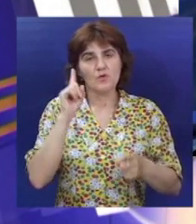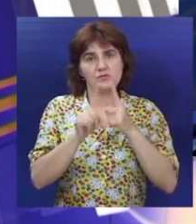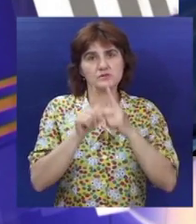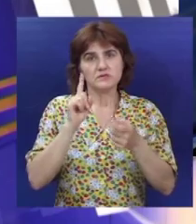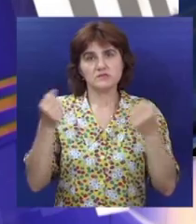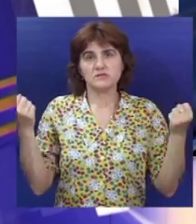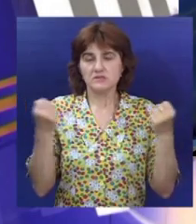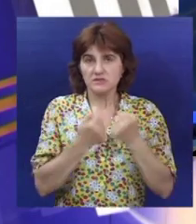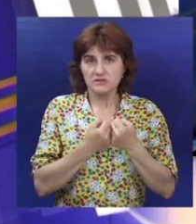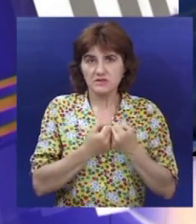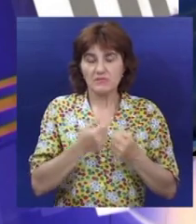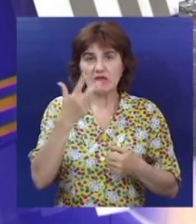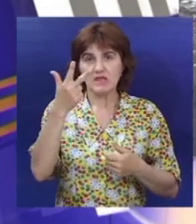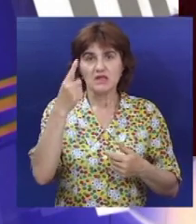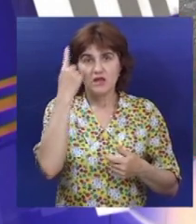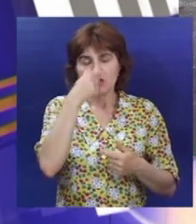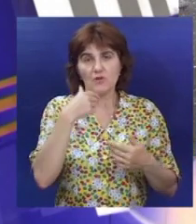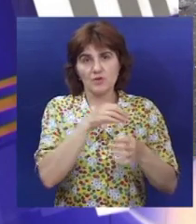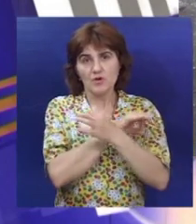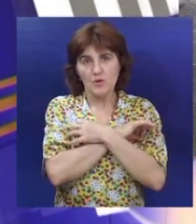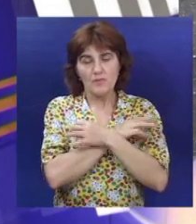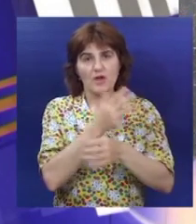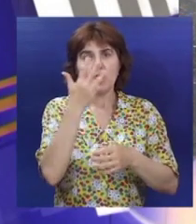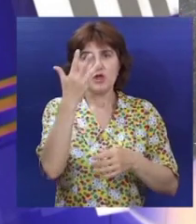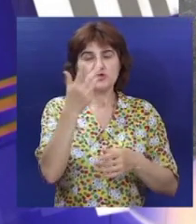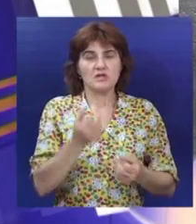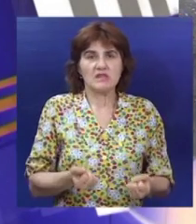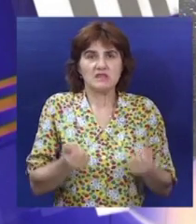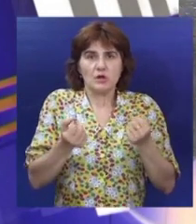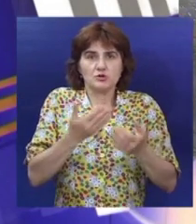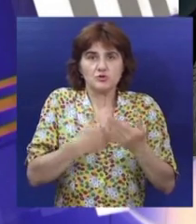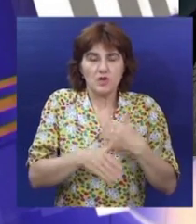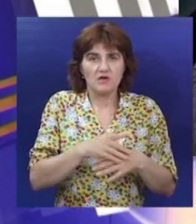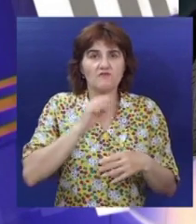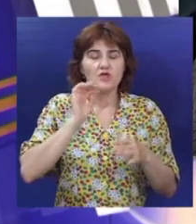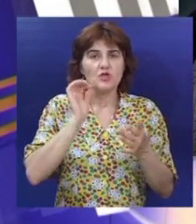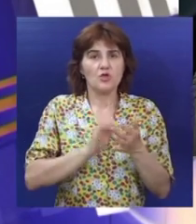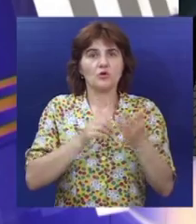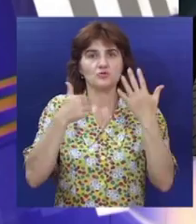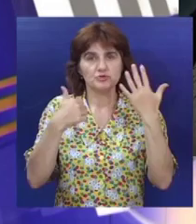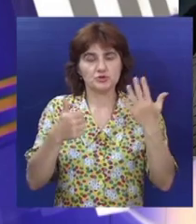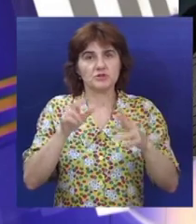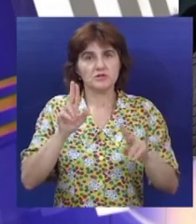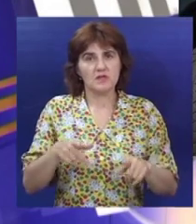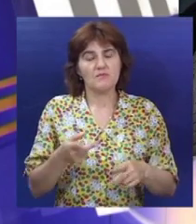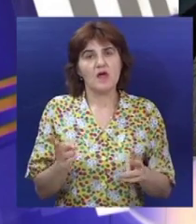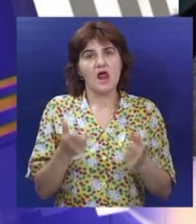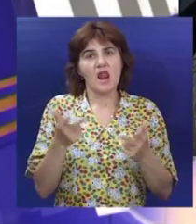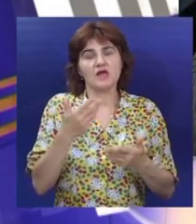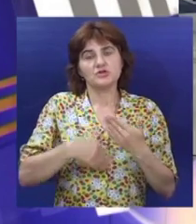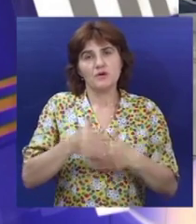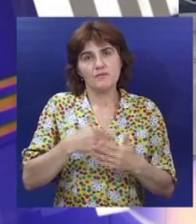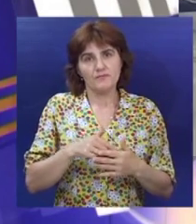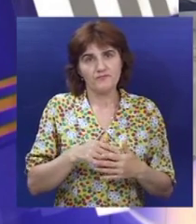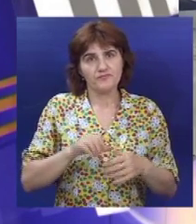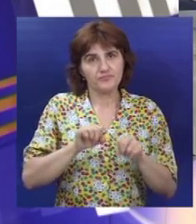broj saobraćajnih nesreća. 3 osobe izgubile su život, 4 osobe su teže povređene, dok je 6 osoba zadobilo lakše